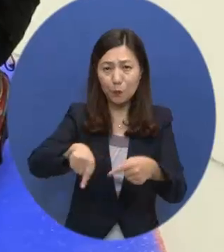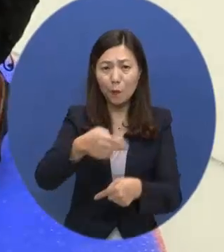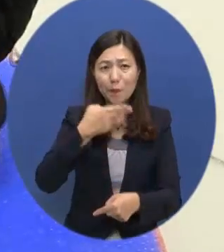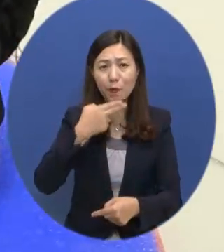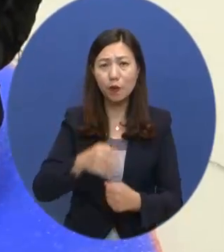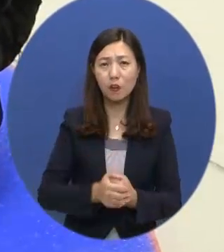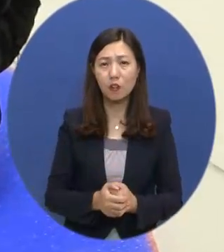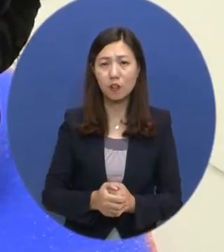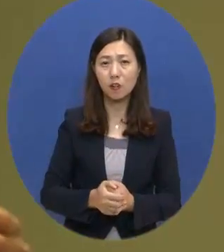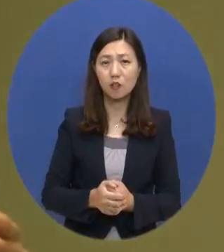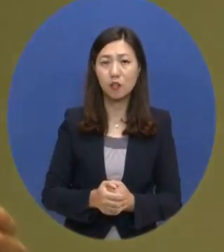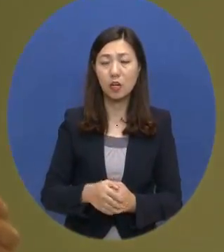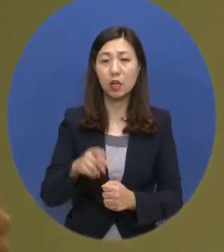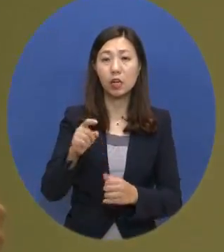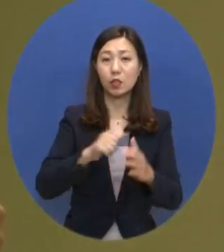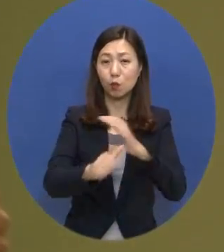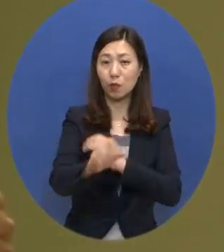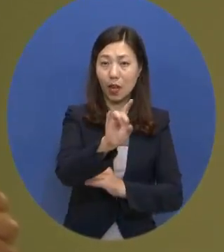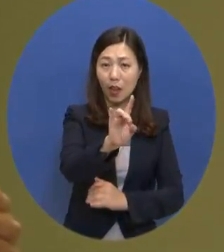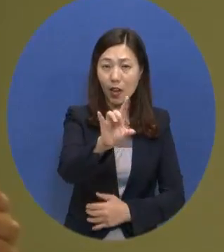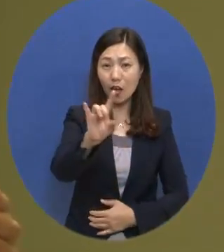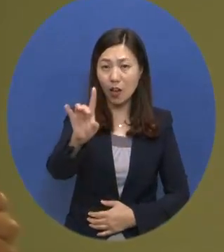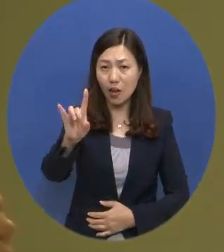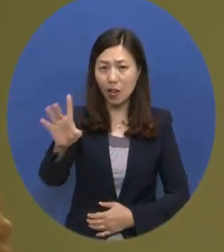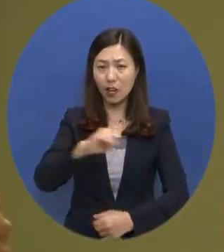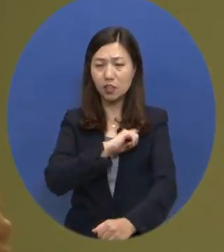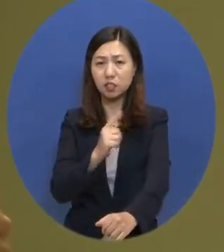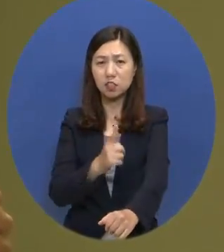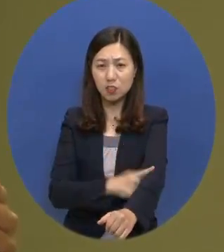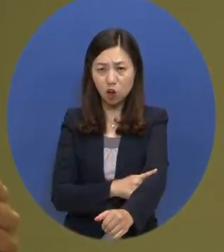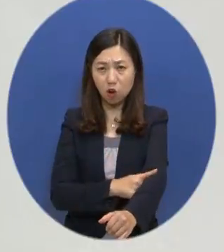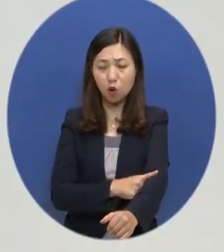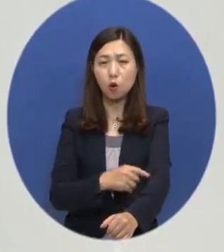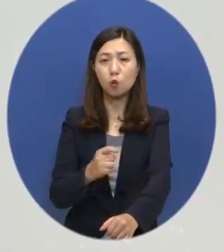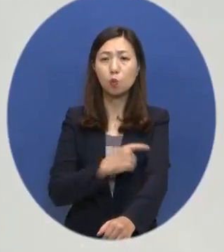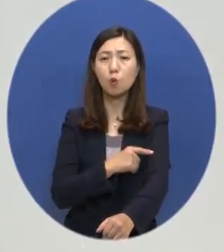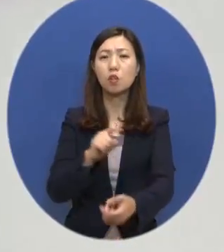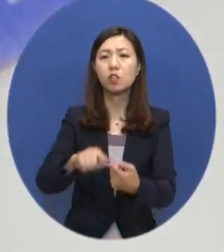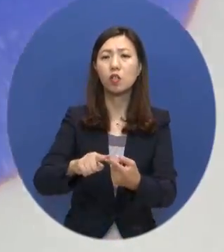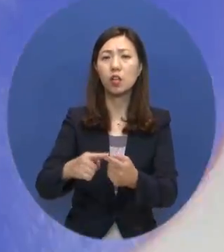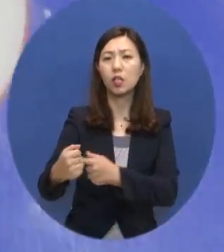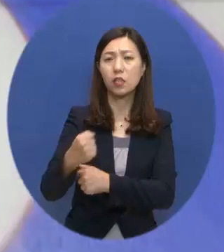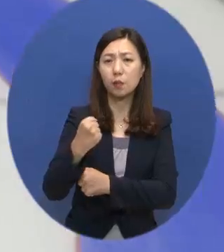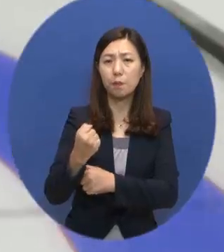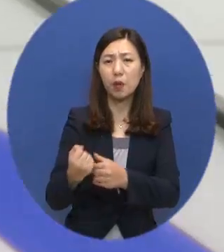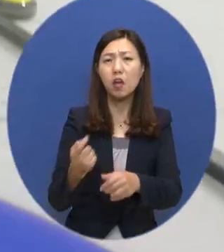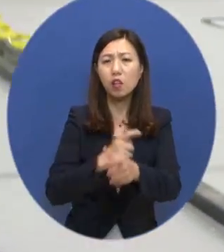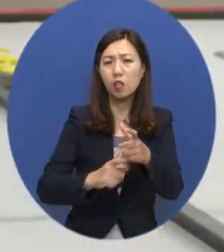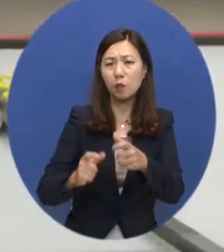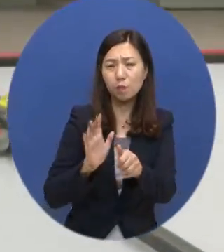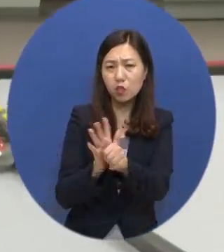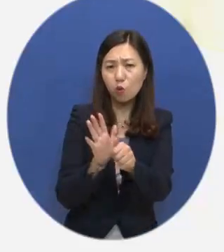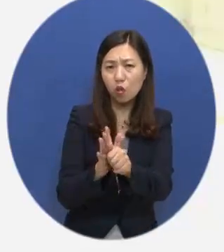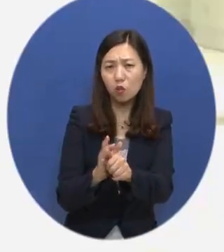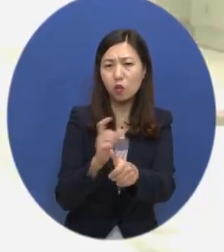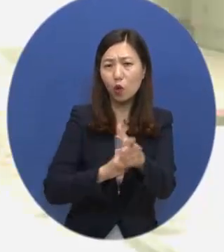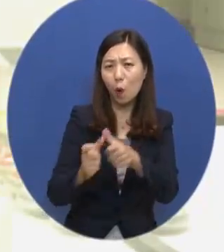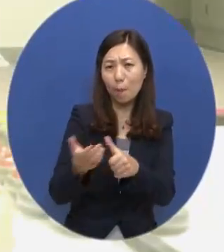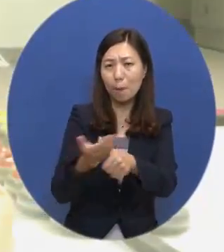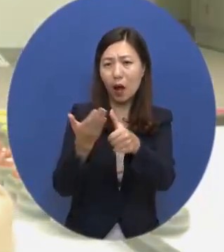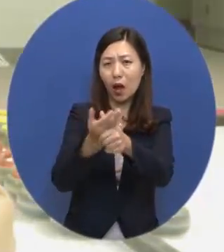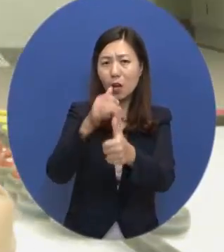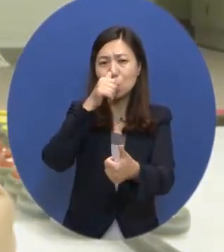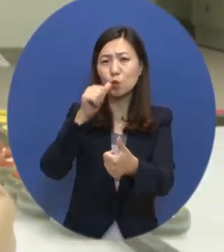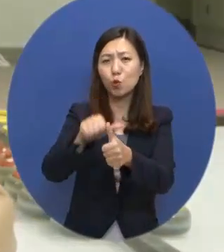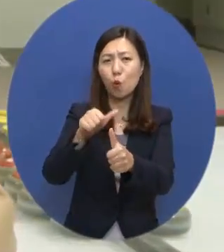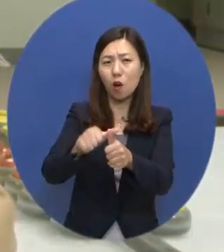번. 선수 한 사람 한 사람의 능력치와 기량을 바탕으로 더 발전적인 방향으로 나아갈 수 있게